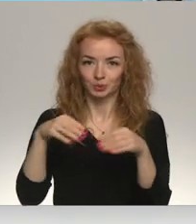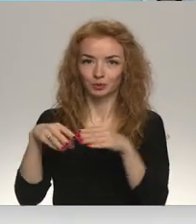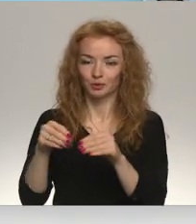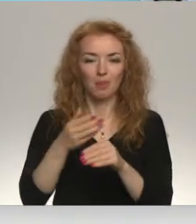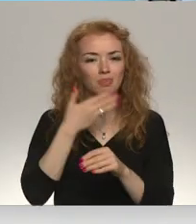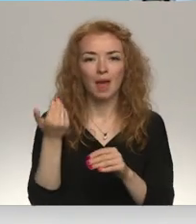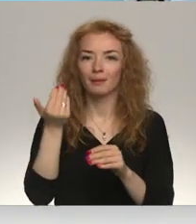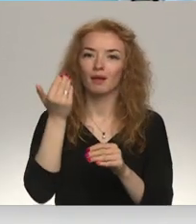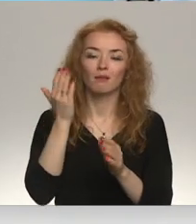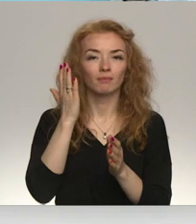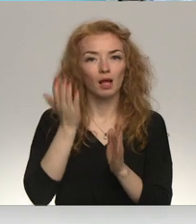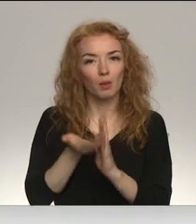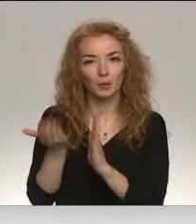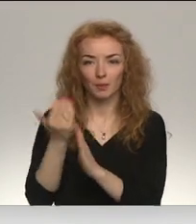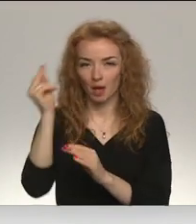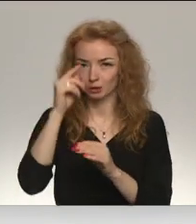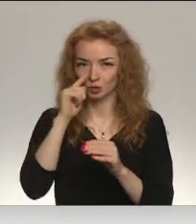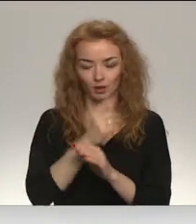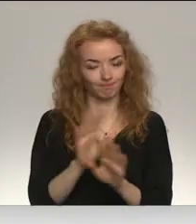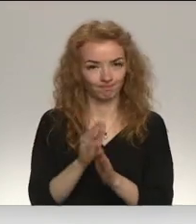netika izlaistas mācības stundas.